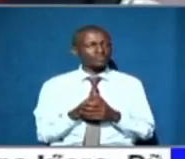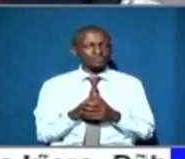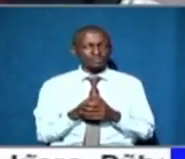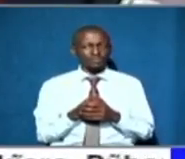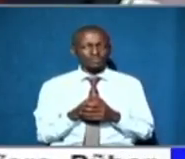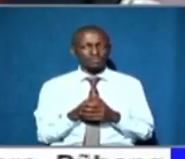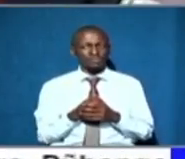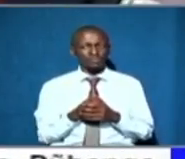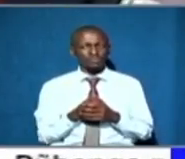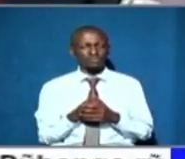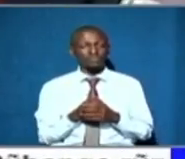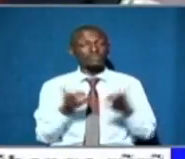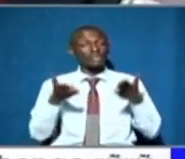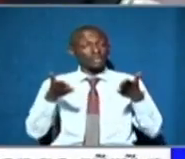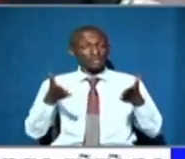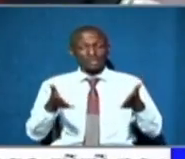murimuyo uri hari uri